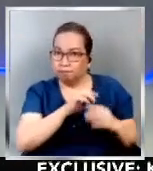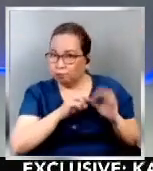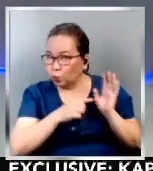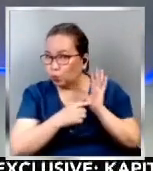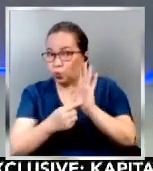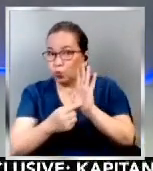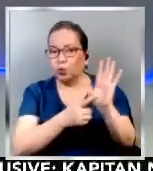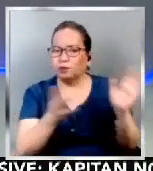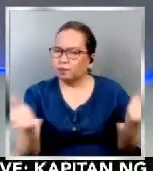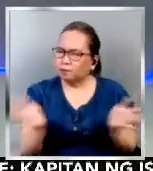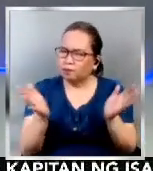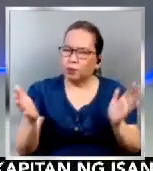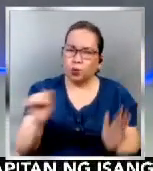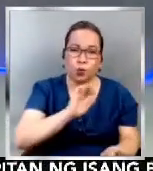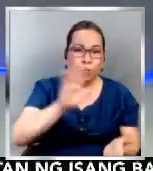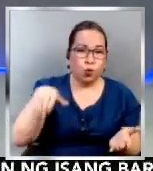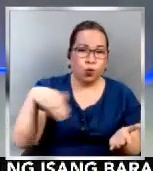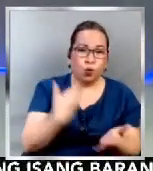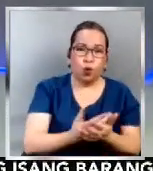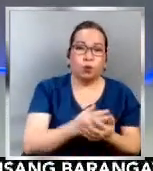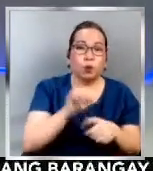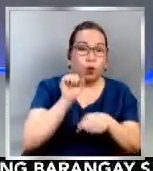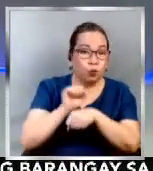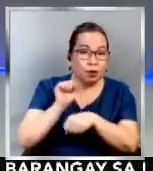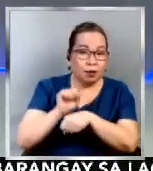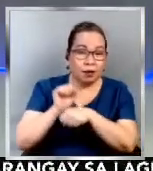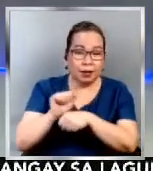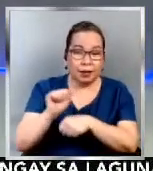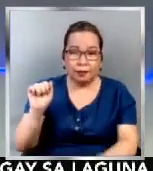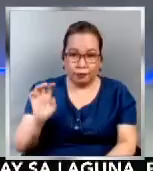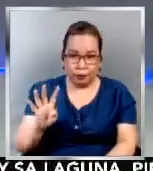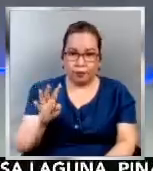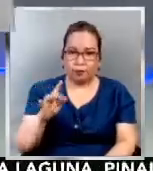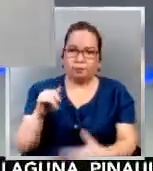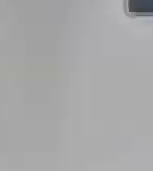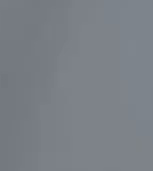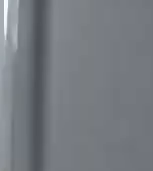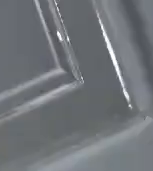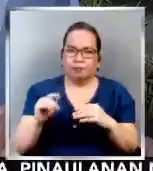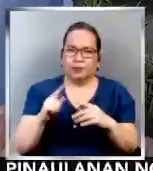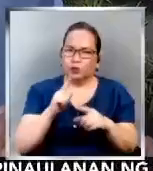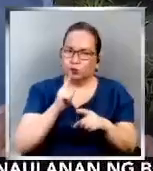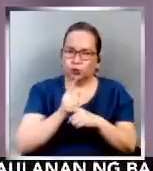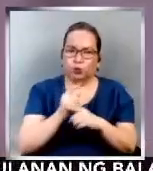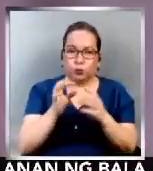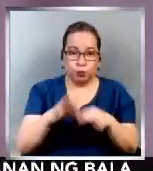ang mga essential worker. Yan po ang tinutukan ni Tina Pangiliban Perez.